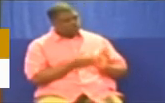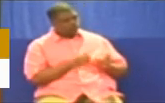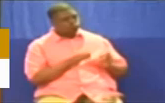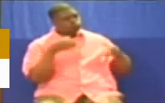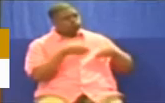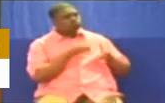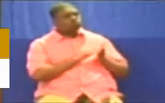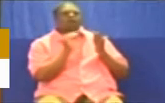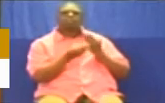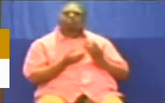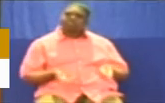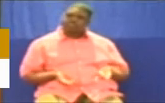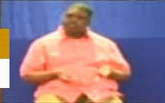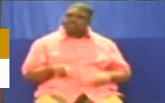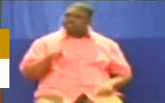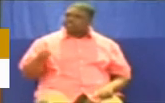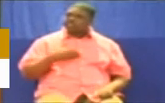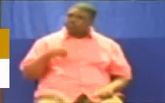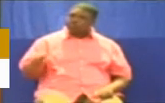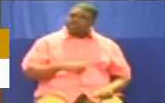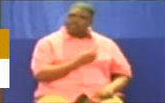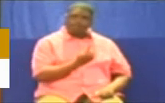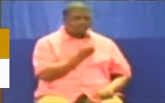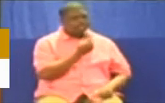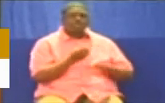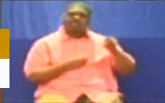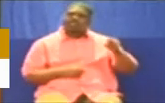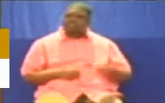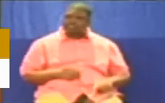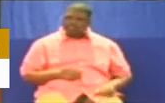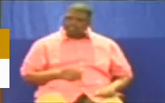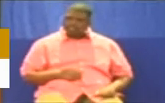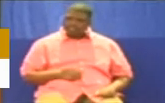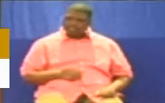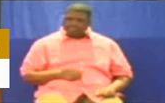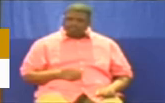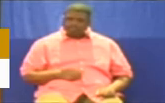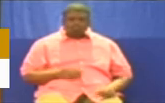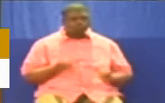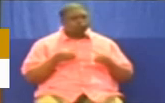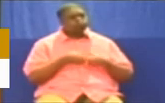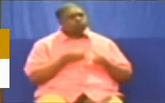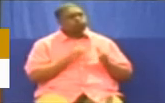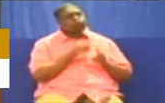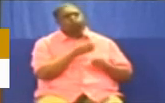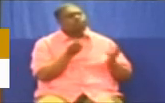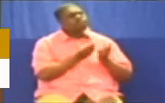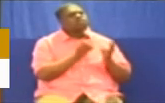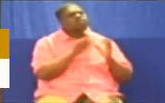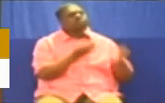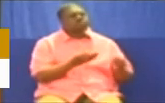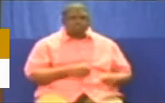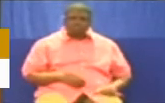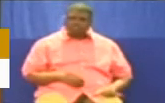gani ambao anatakiwa yeye aende peke yake kwenye bilateral agreement? Mkutano huo unafananaje yani? Ambao ni